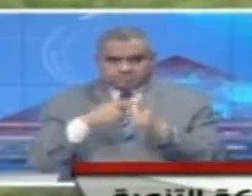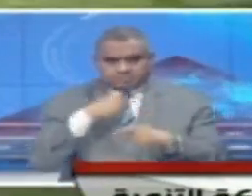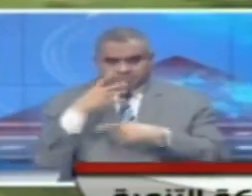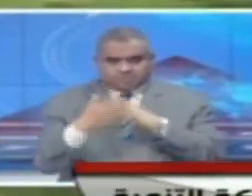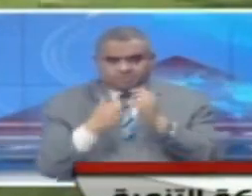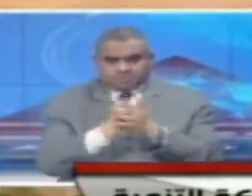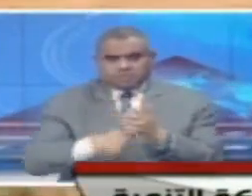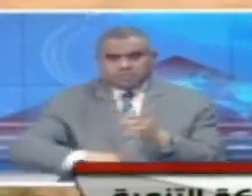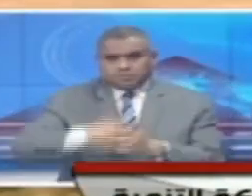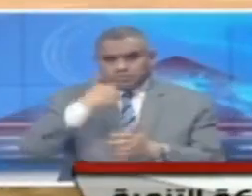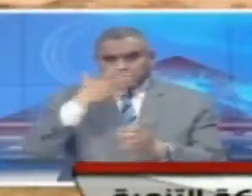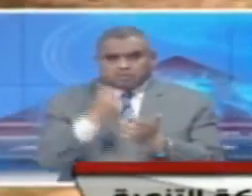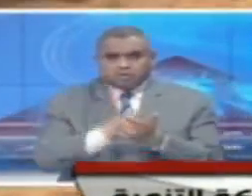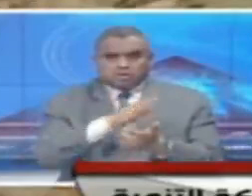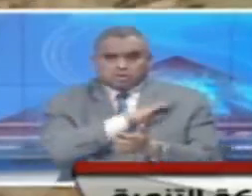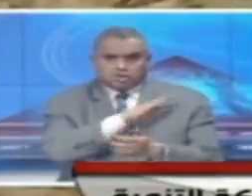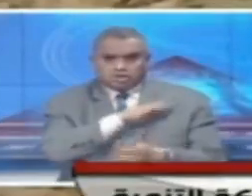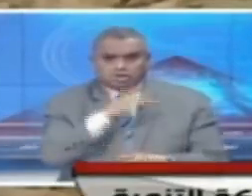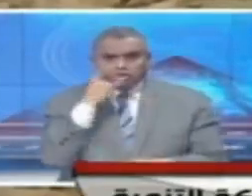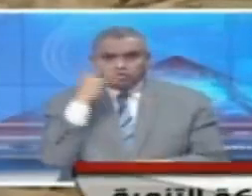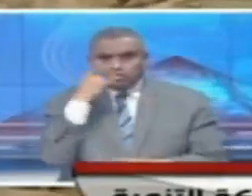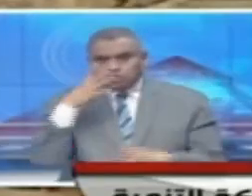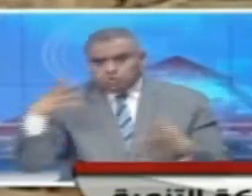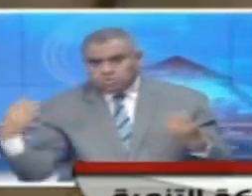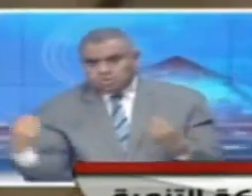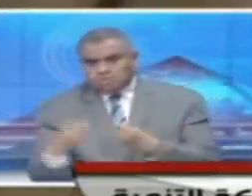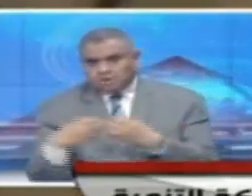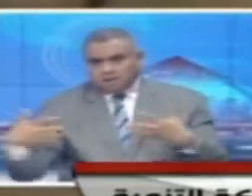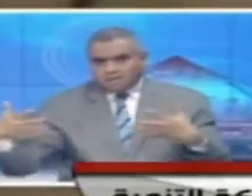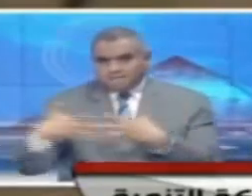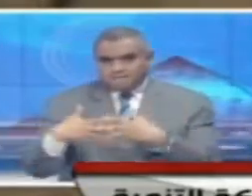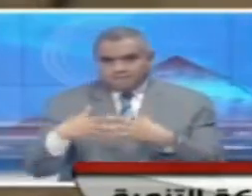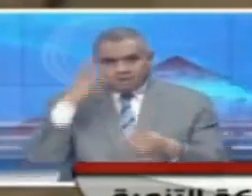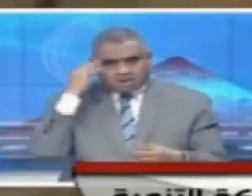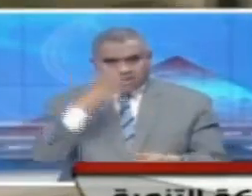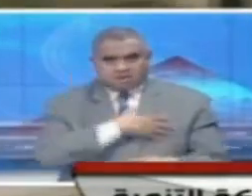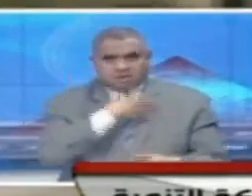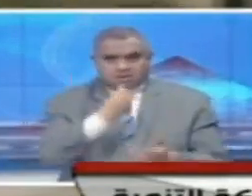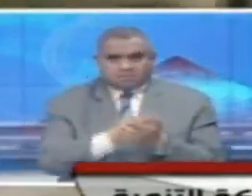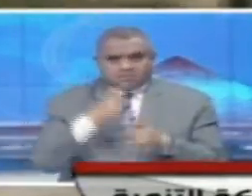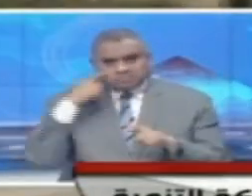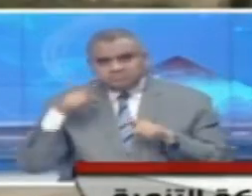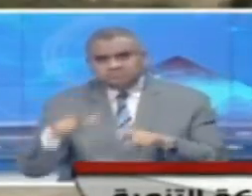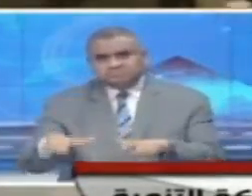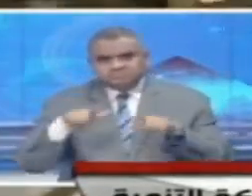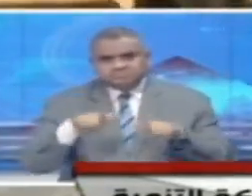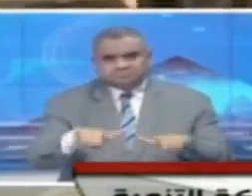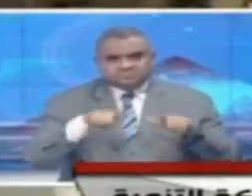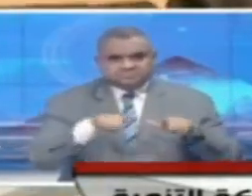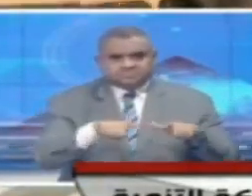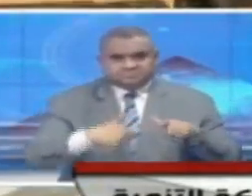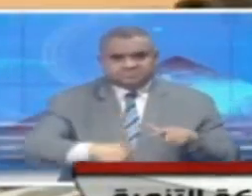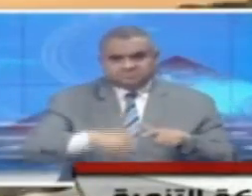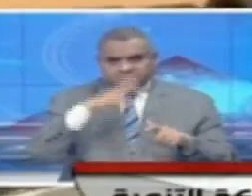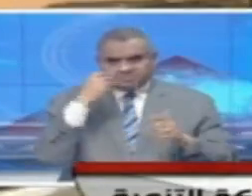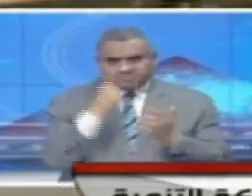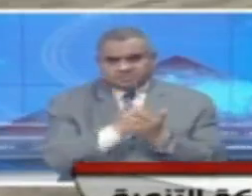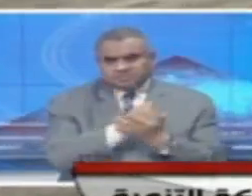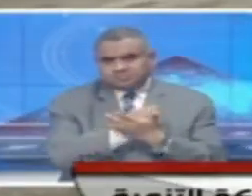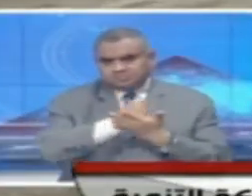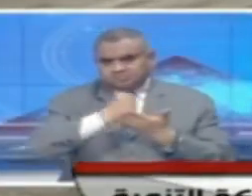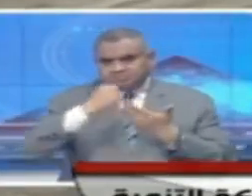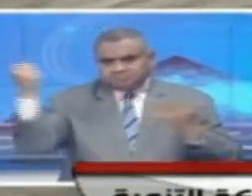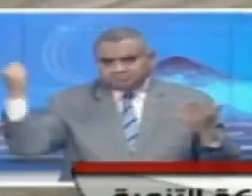فيها قوات الجيش والشرطة، وبذلت التضحيات بعمليات شاملة كبحت قوى